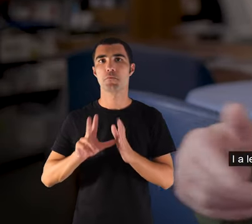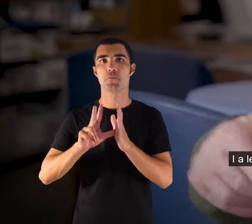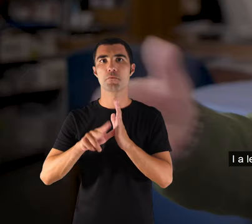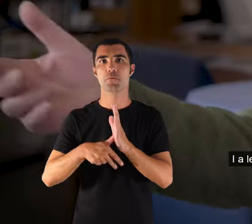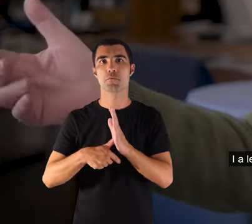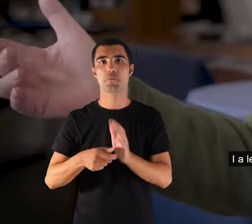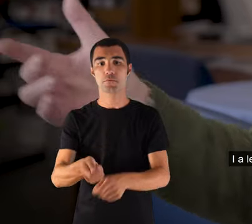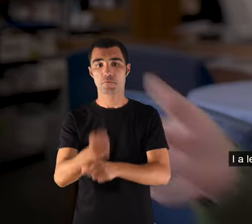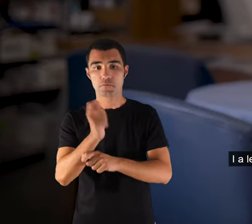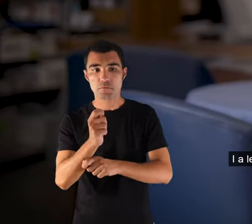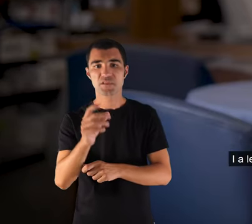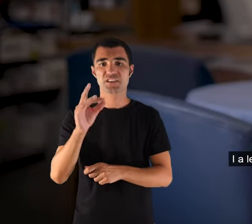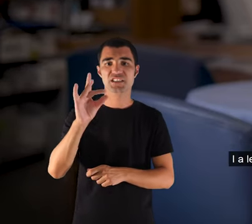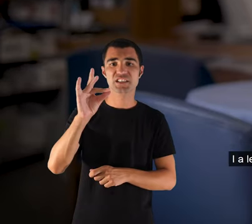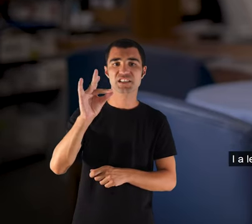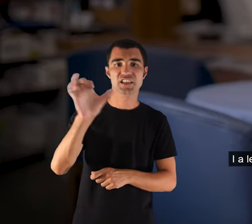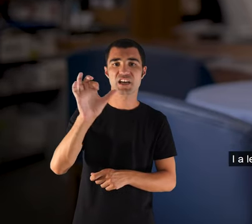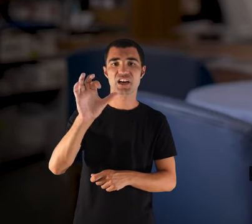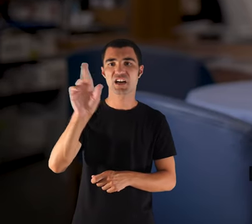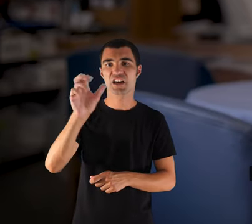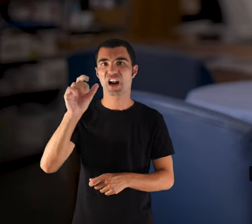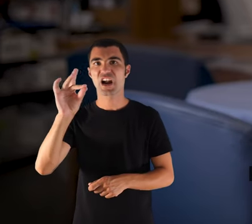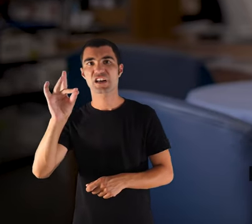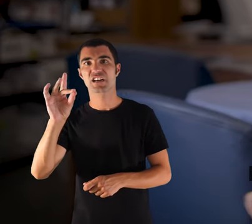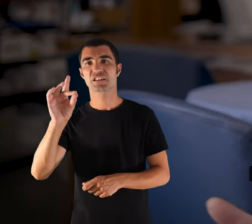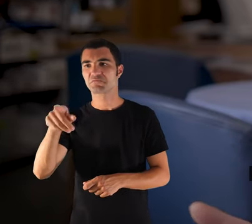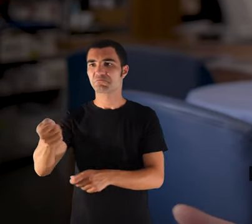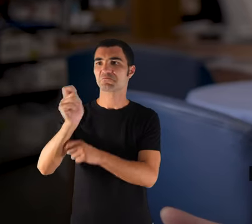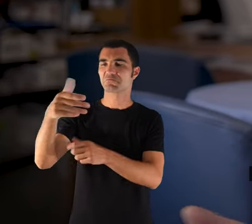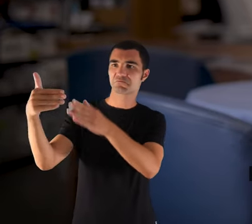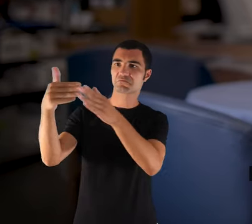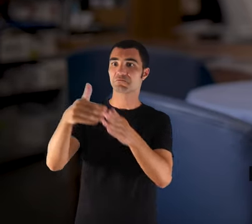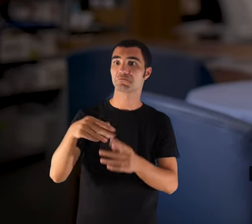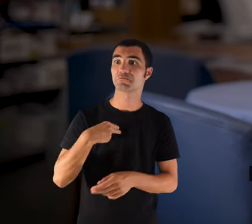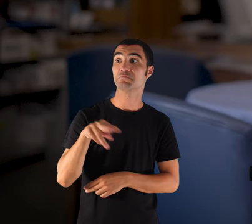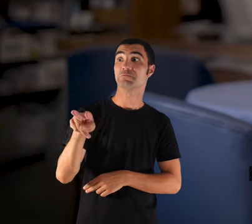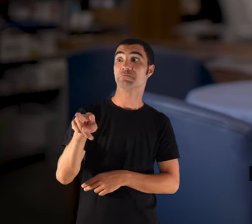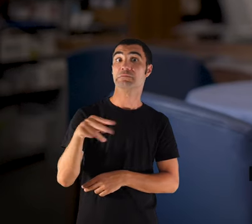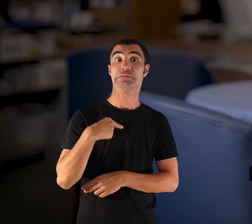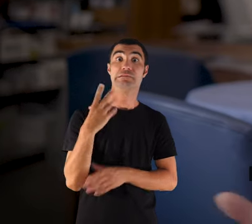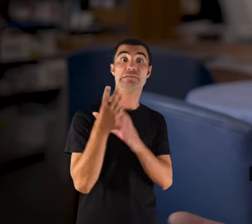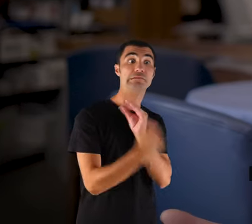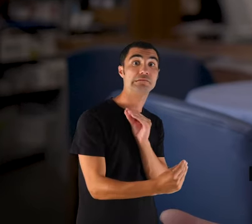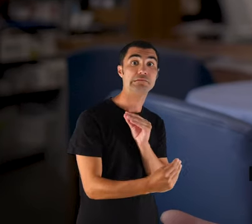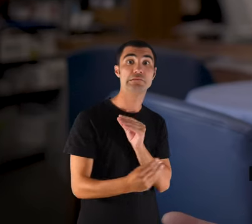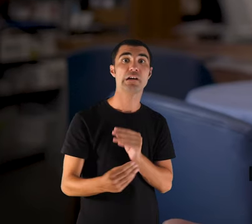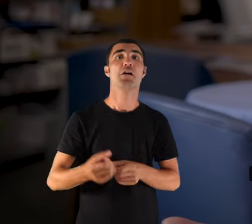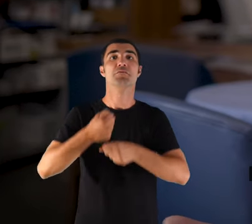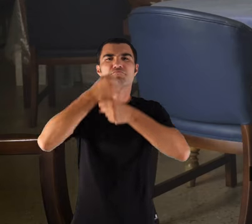Devia pescar serrant, no sé. I li dic a mon pare, que hem de fer, hem de partir o